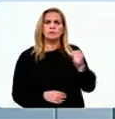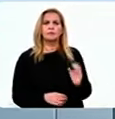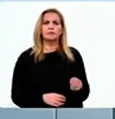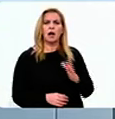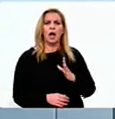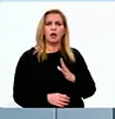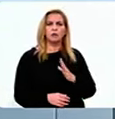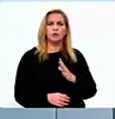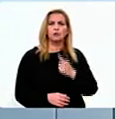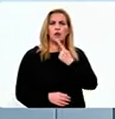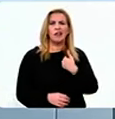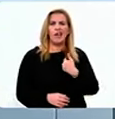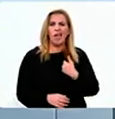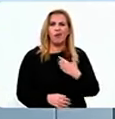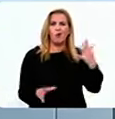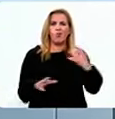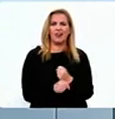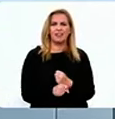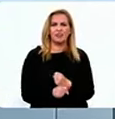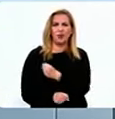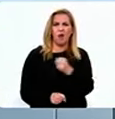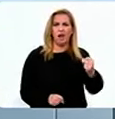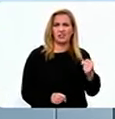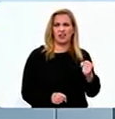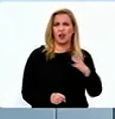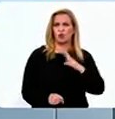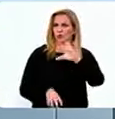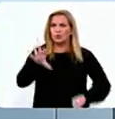φέρω ψήφους, θα σας φέρω τους απολυτή και θα σας κουβαλήσω κόσμο. Πούντι.